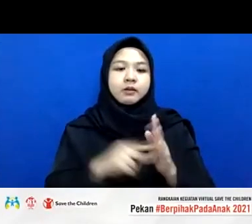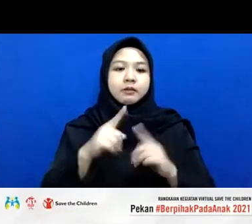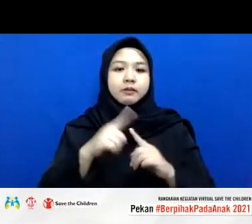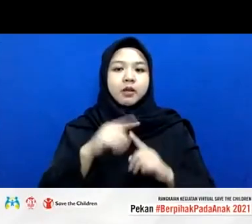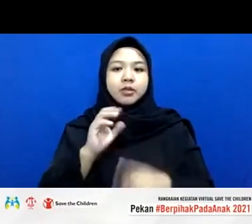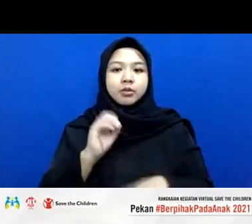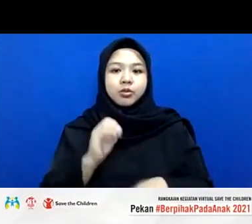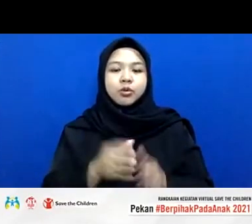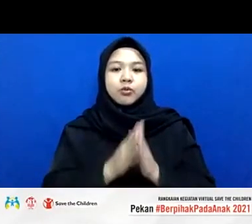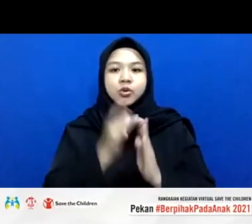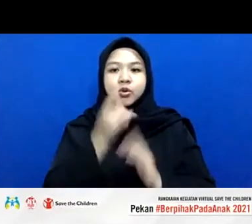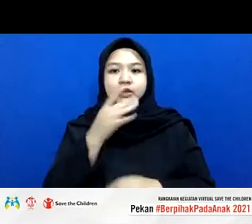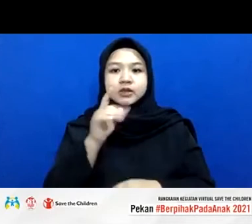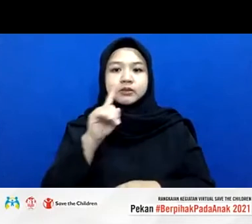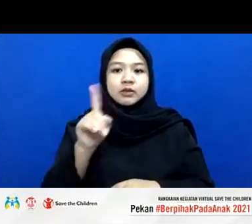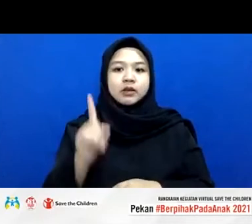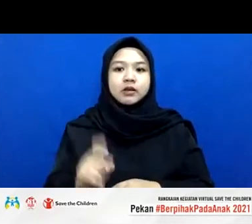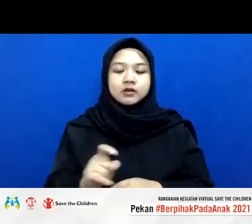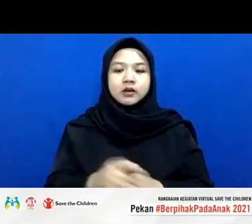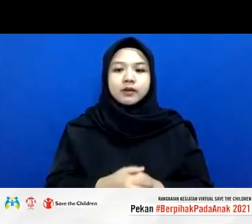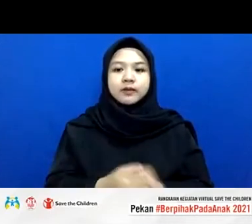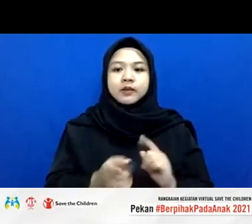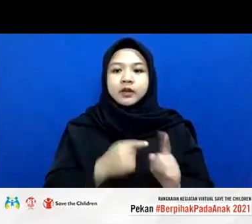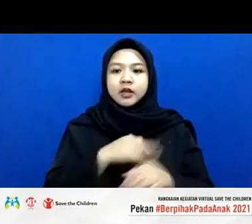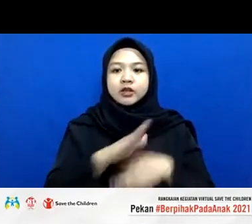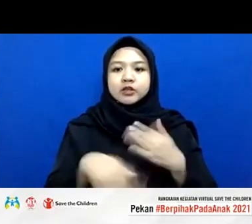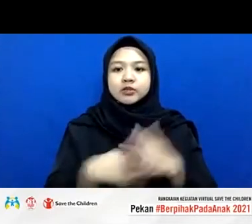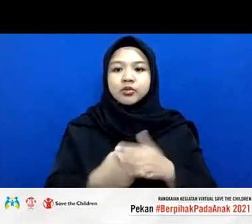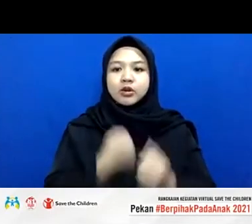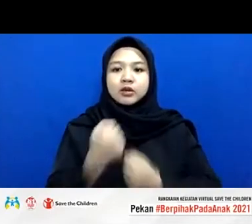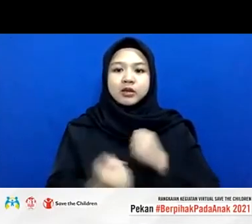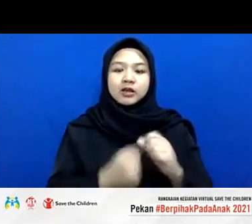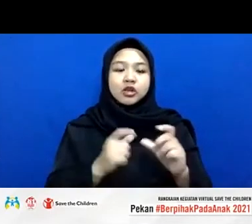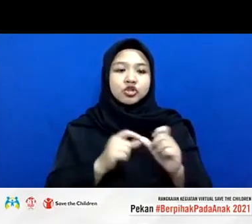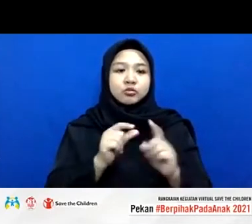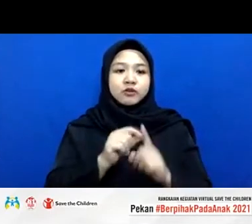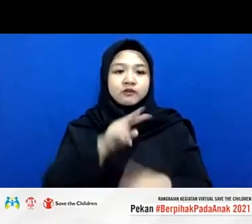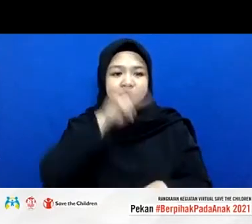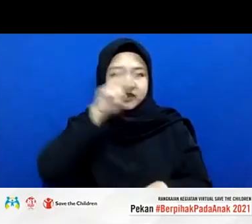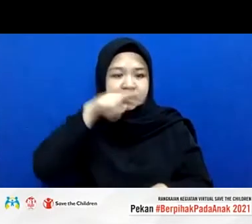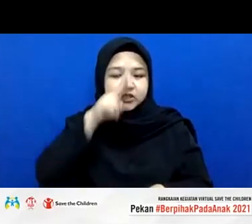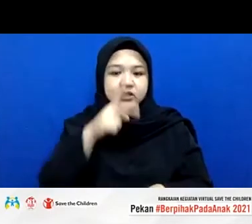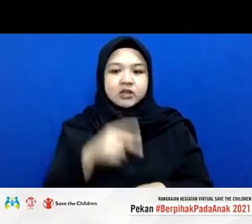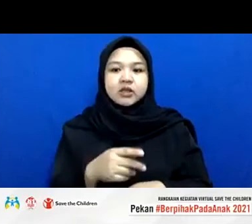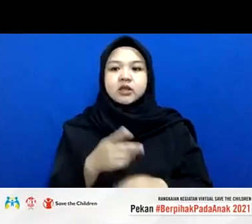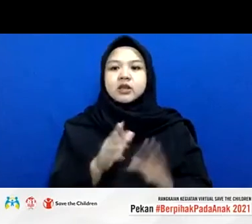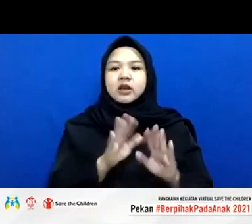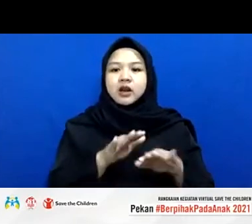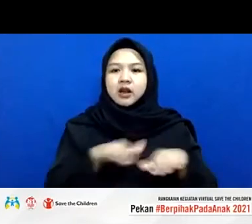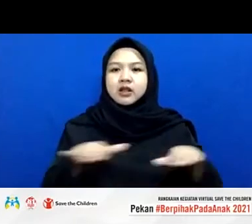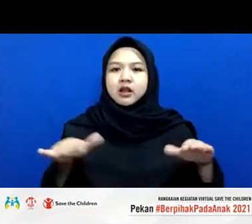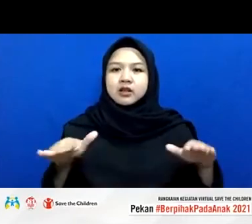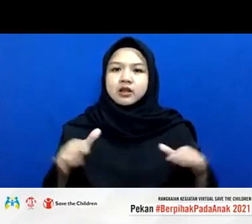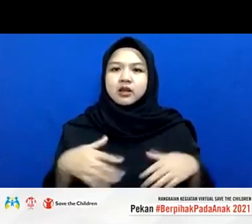izin bertanya, dari semua kegiatan supervisi yang pernah dilakukan, secara rata-rata,